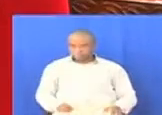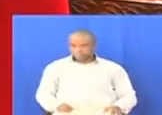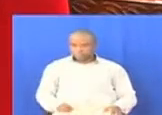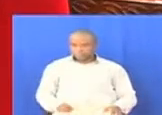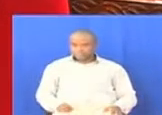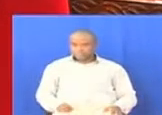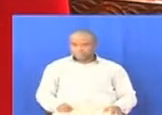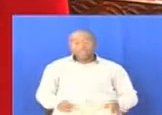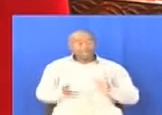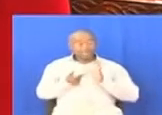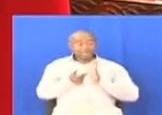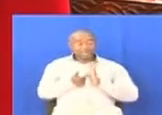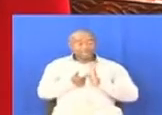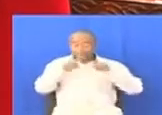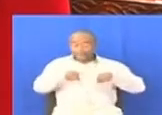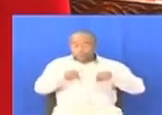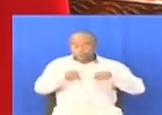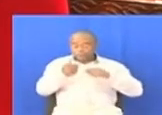Kama nchi leo